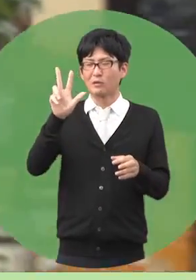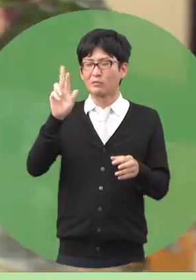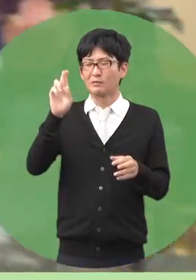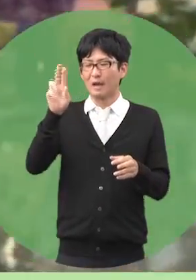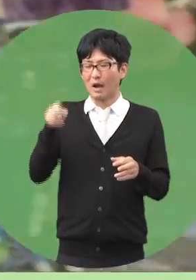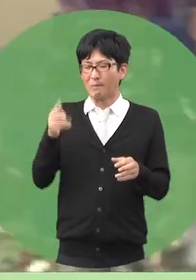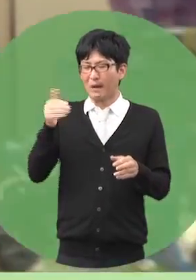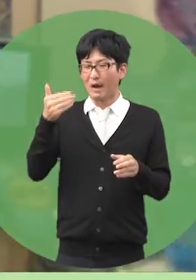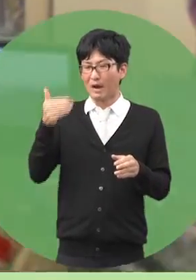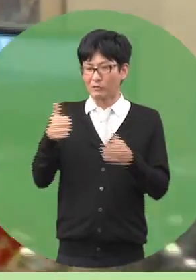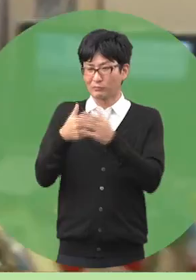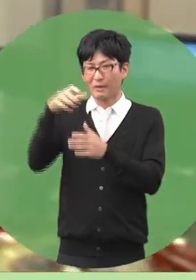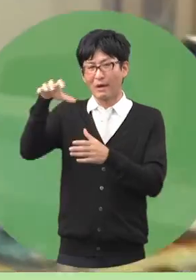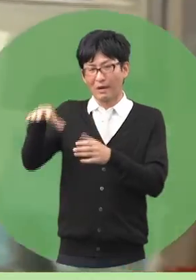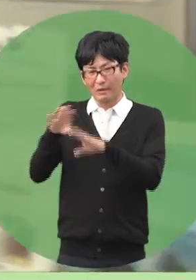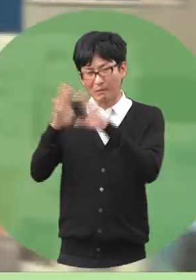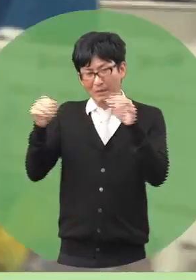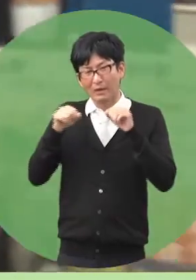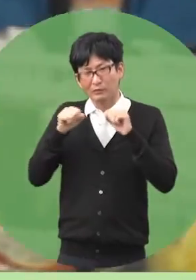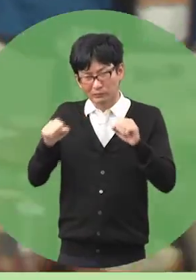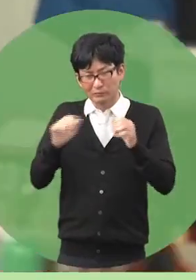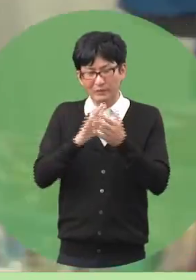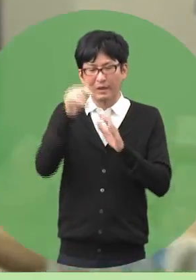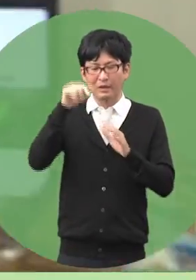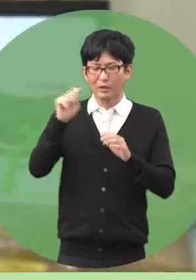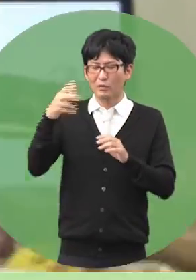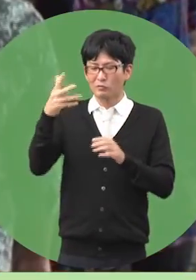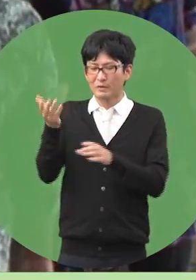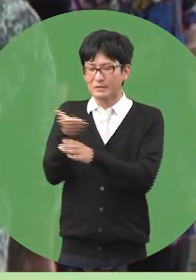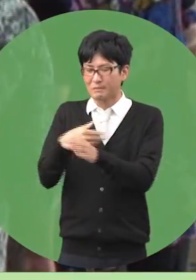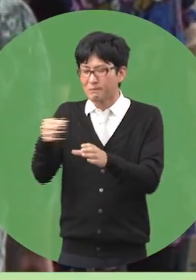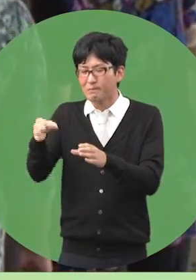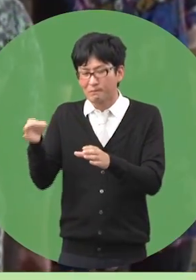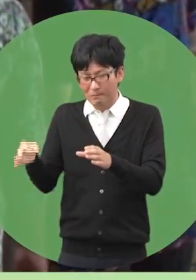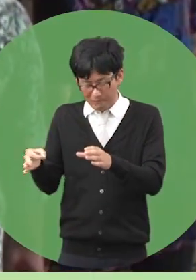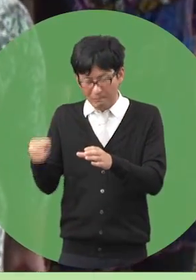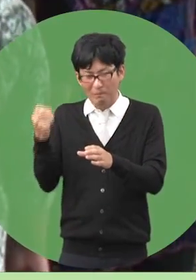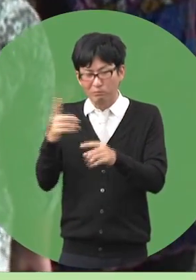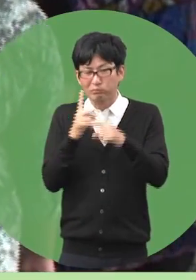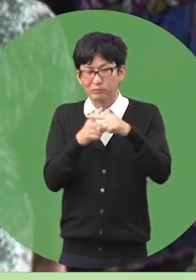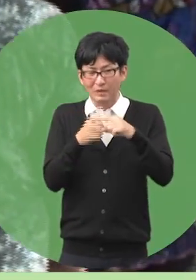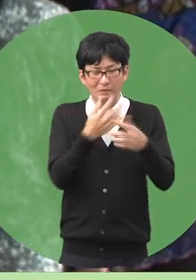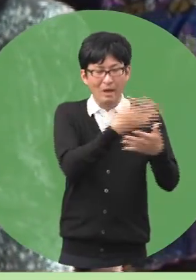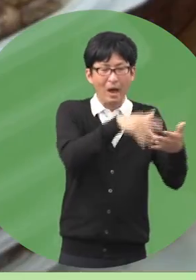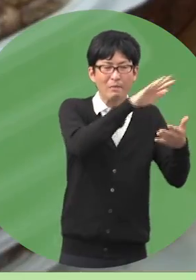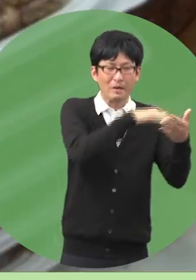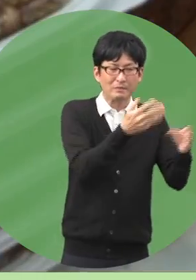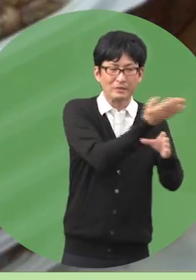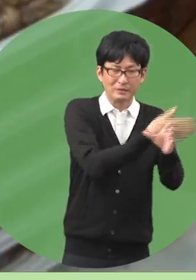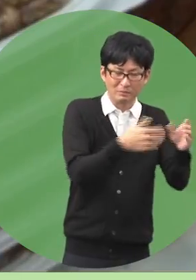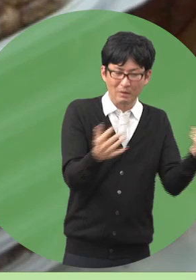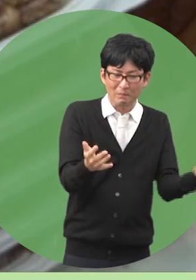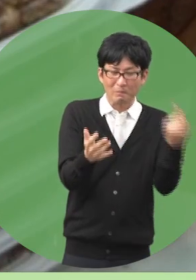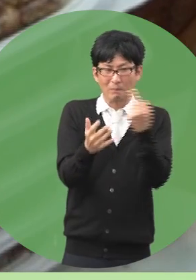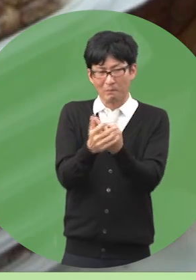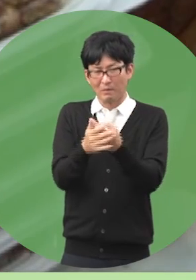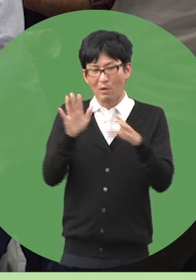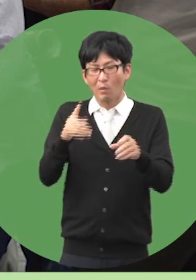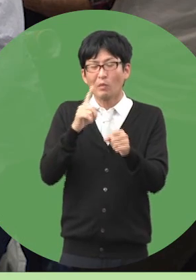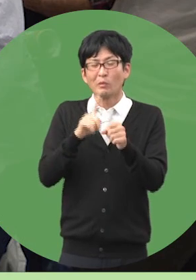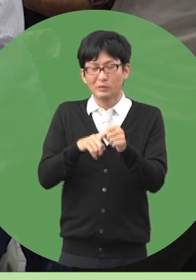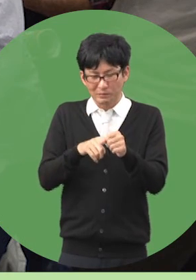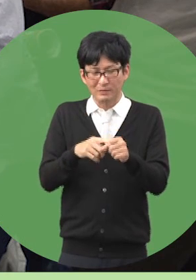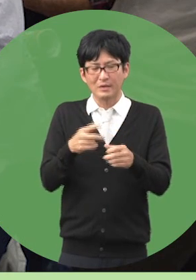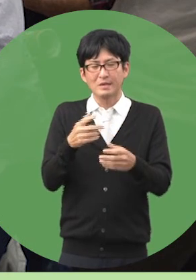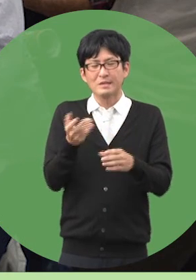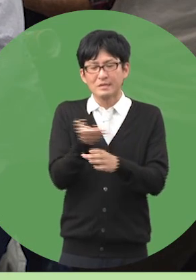催されます。県内18の離島市町村、さらに奄美群島からも参加し、今年も離島の魅